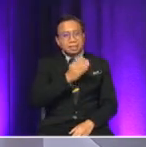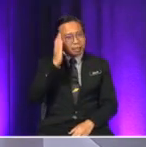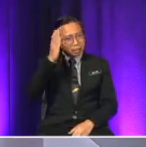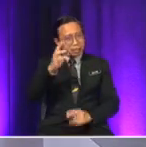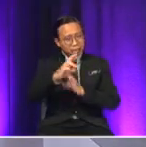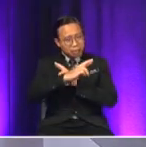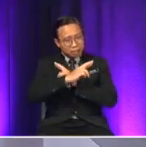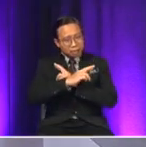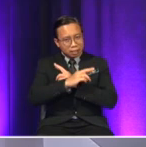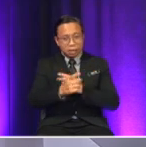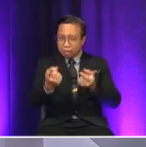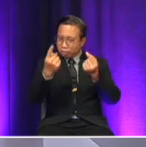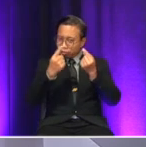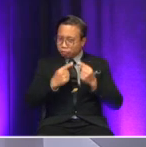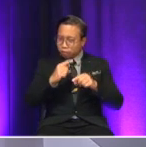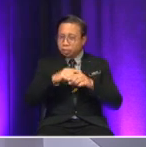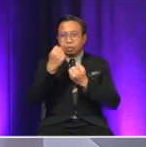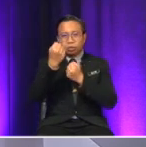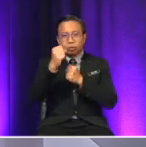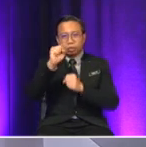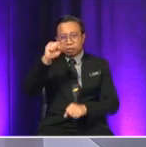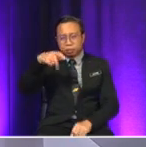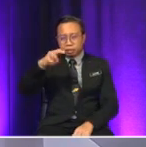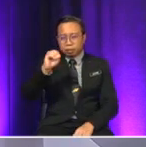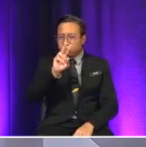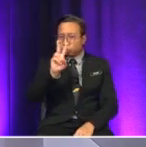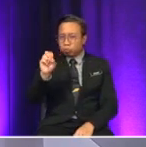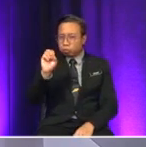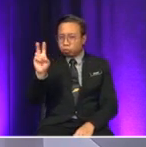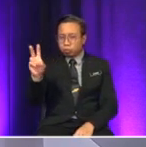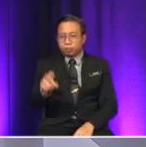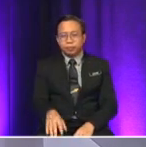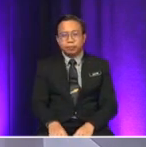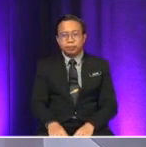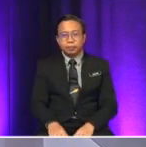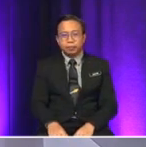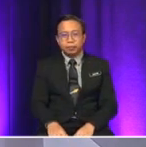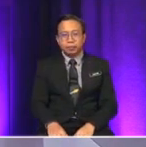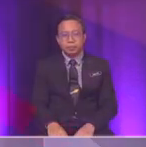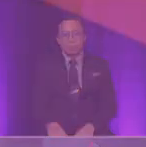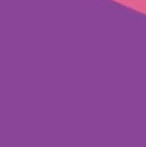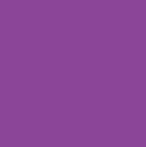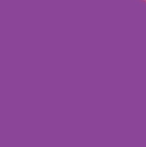berehat seketika dan kembali selepas ini di Sukses SPM 2022.